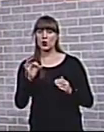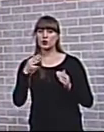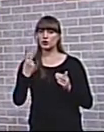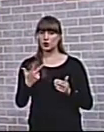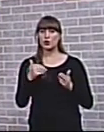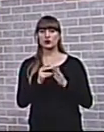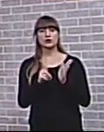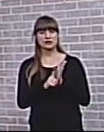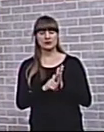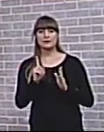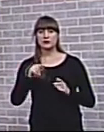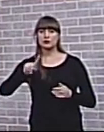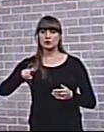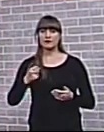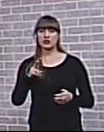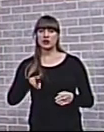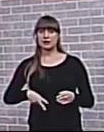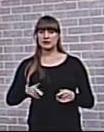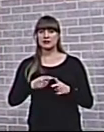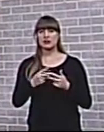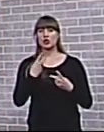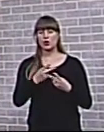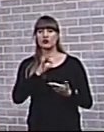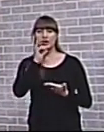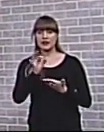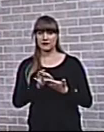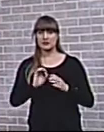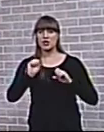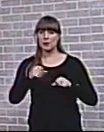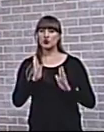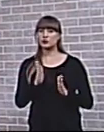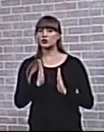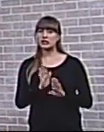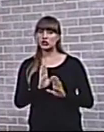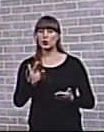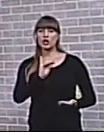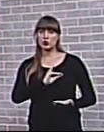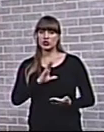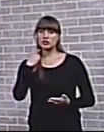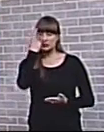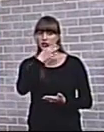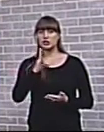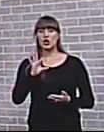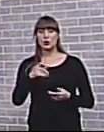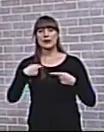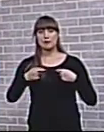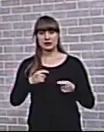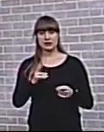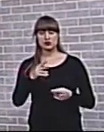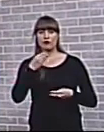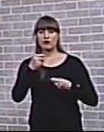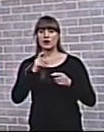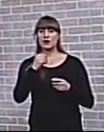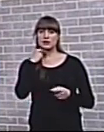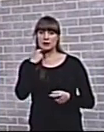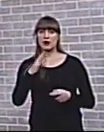7. К тому же привлечь к административной или уголовной ответственности можно будет не только юридическое лицо, но и продавцов контрафакта.